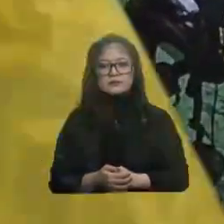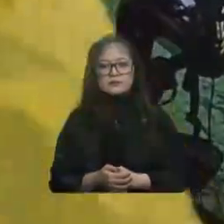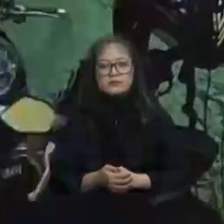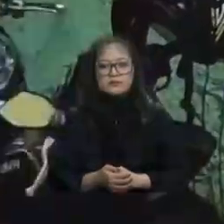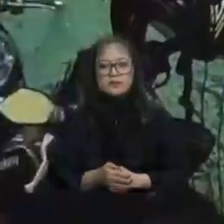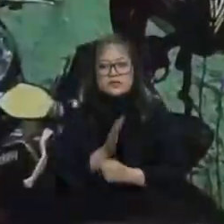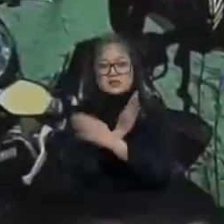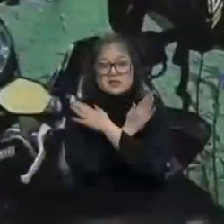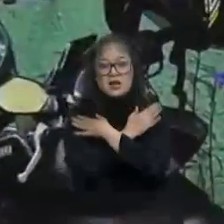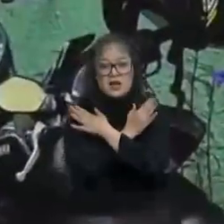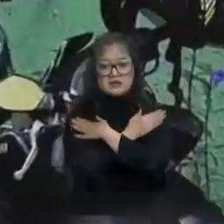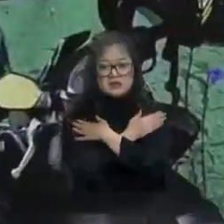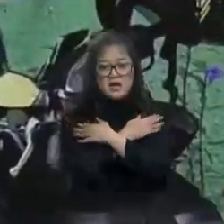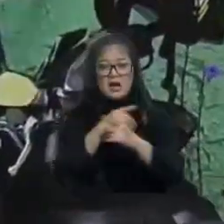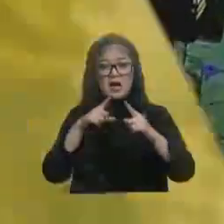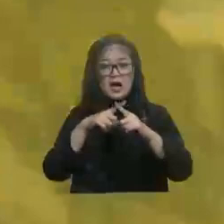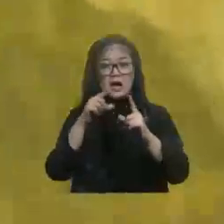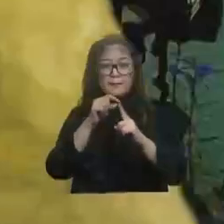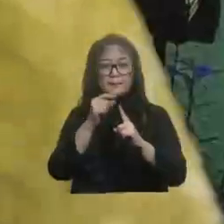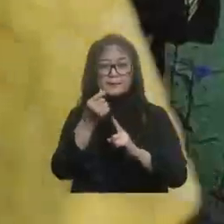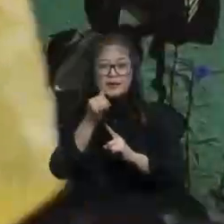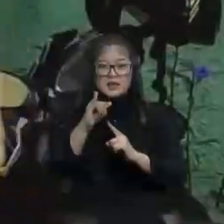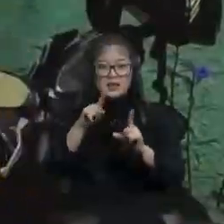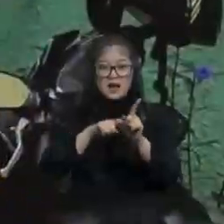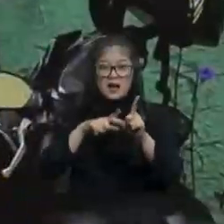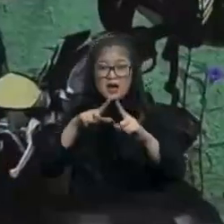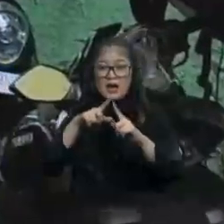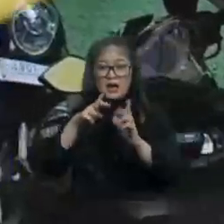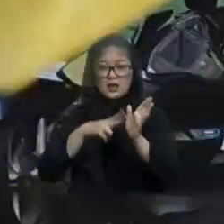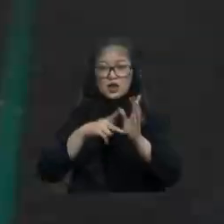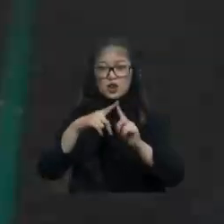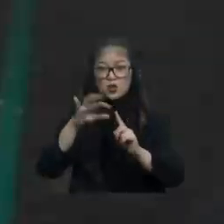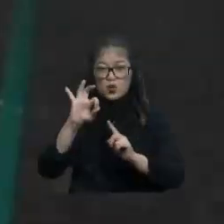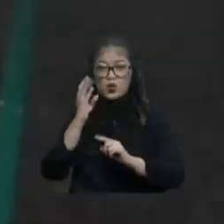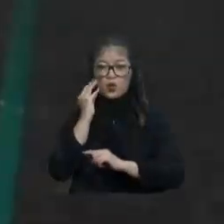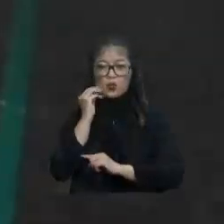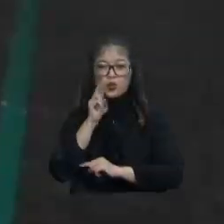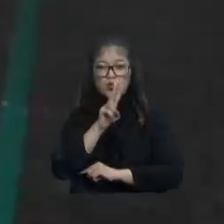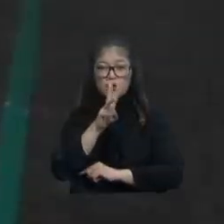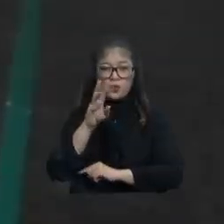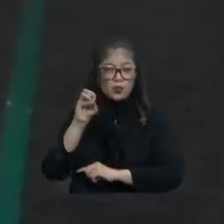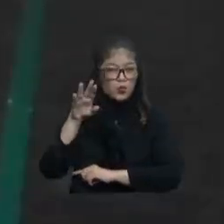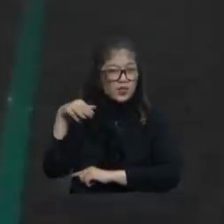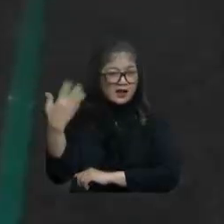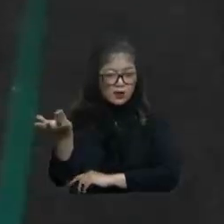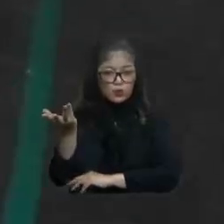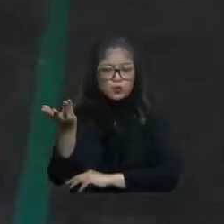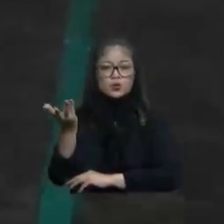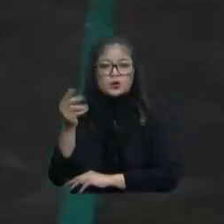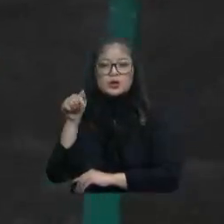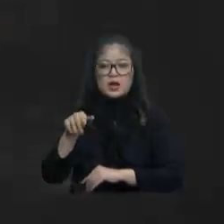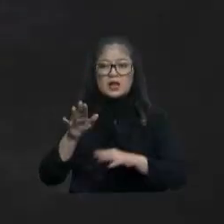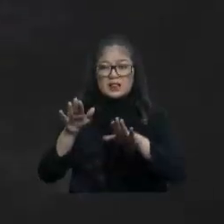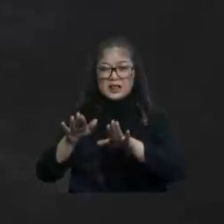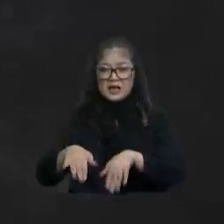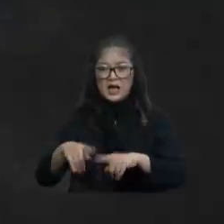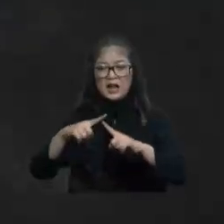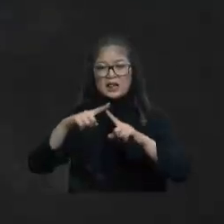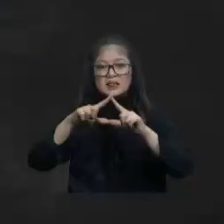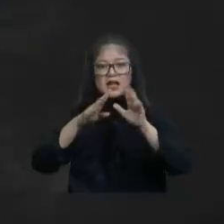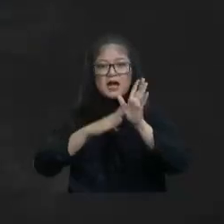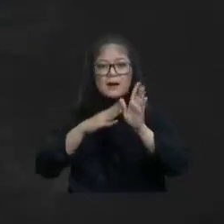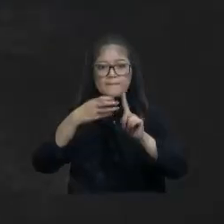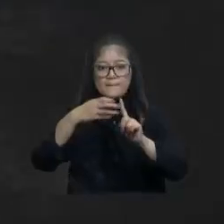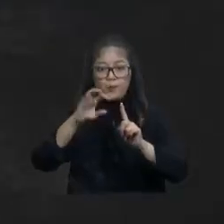Jenazah Aprianto, 30 tahun warga Duri Utara Tambora, Jakarta Barat, disemayamkan di Musola Jami Al-Mutakim, tak jauh dari